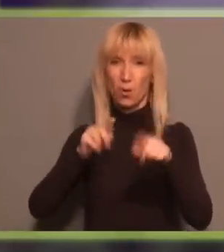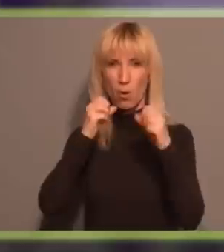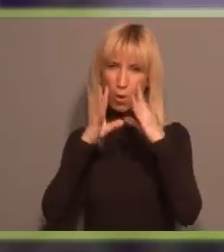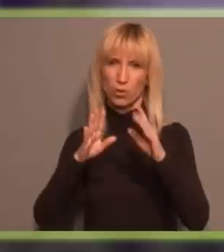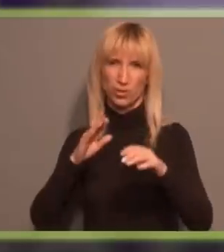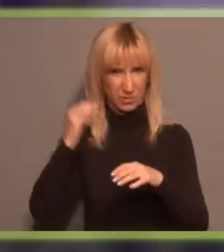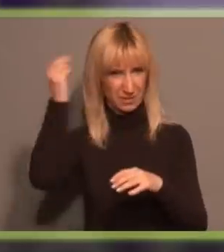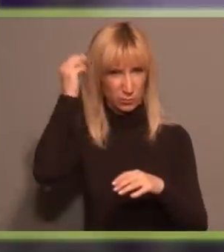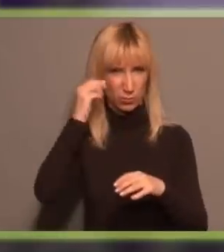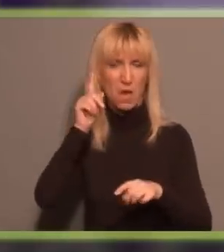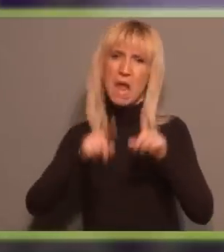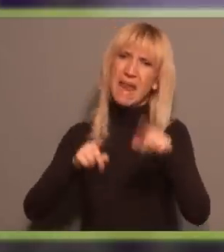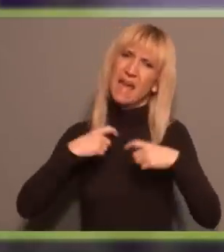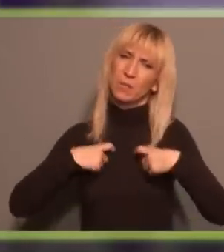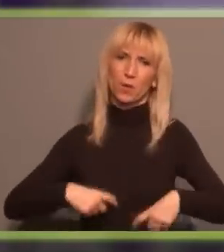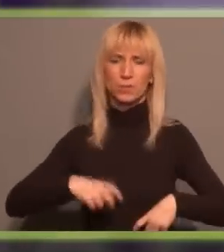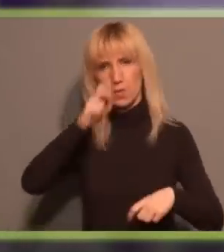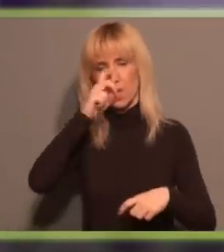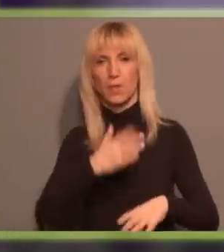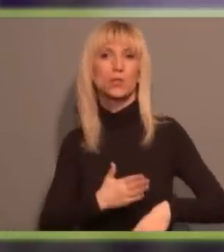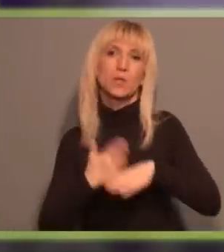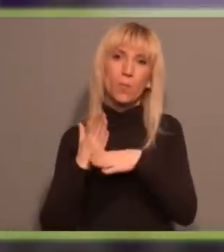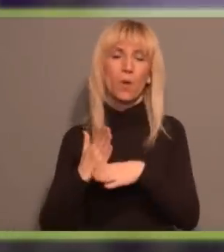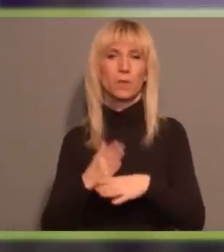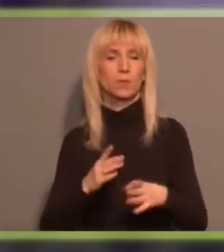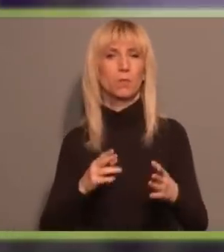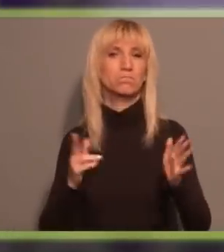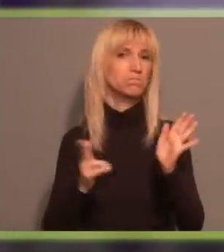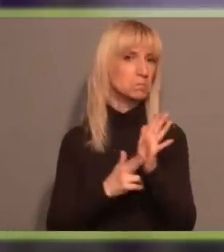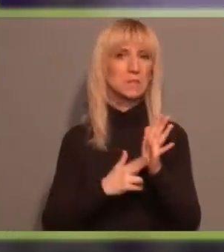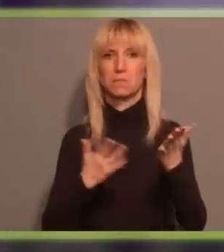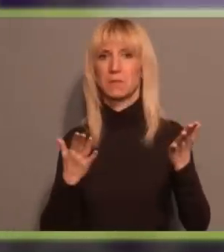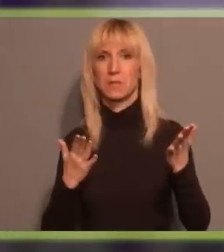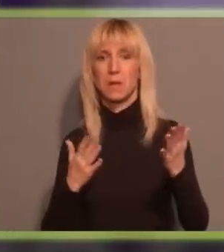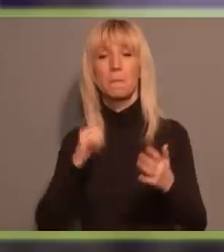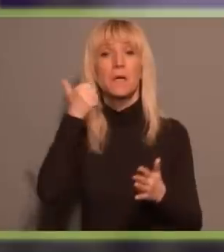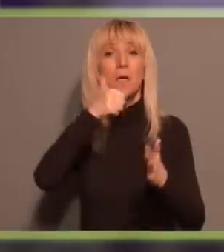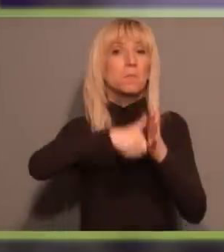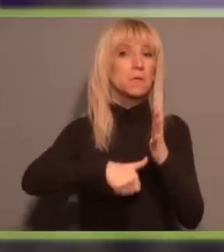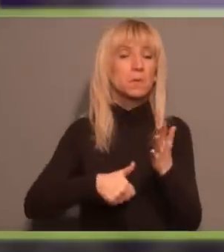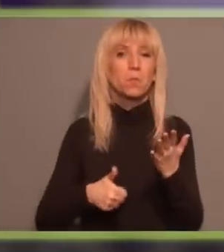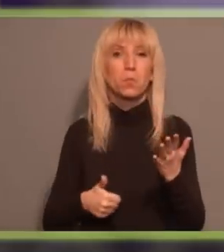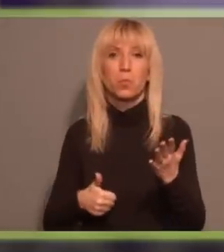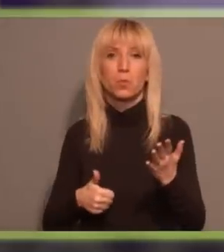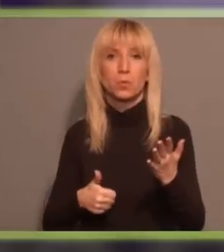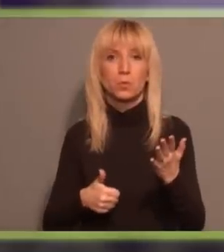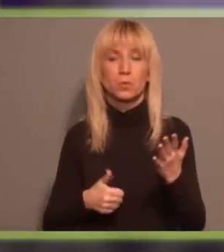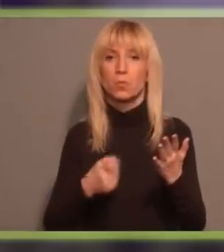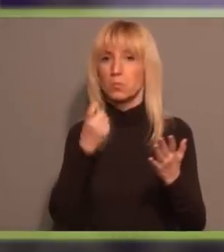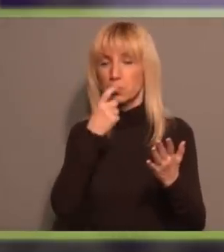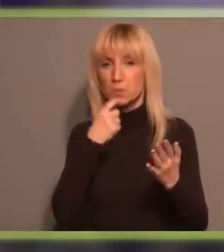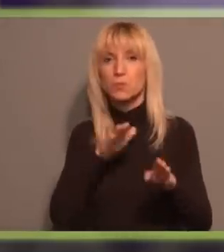profesorima. Jer oni ne žele da pomognu koji imaju probleme. Naprimjer, ja prvi put